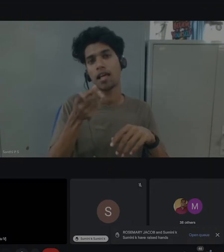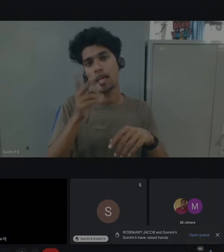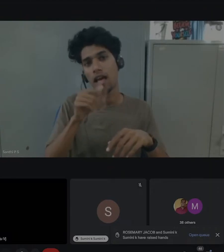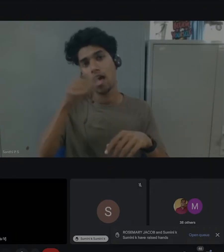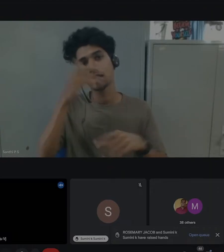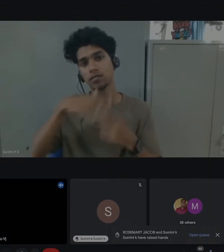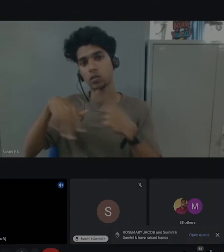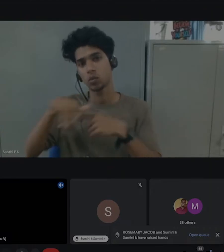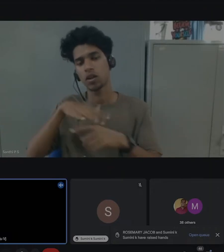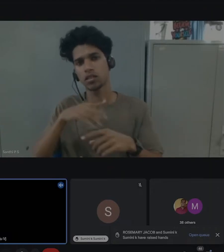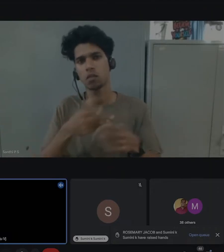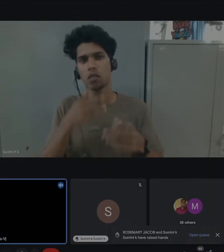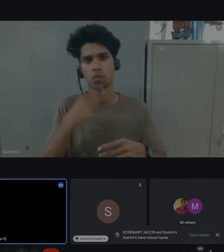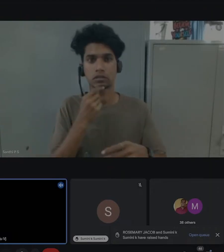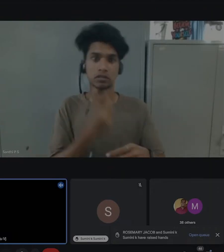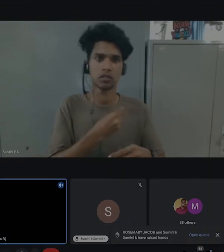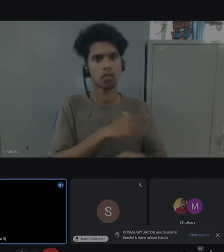അപ്പോഴും.